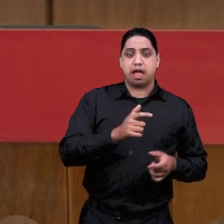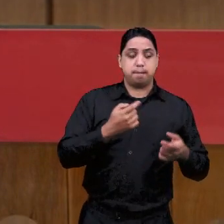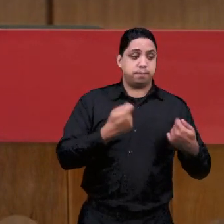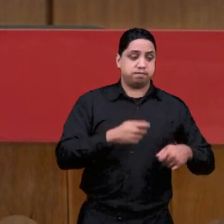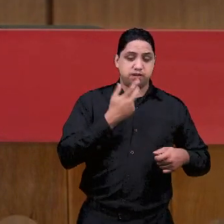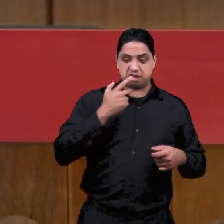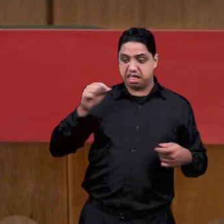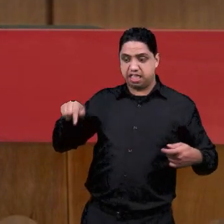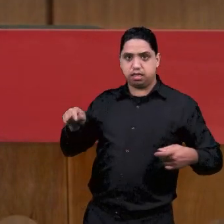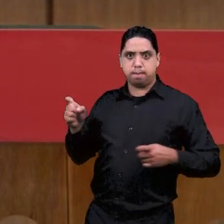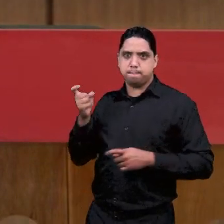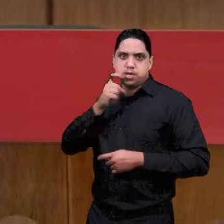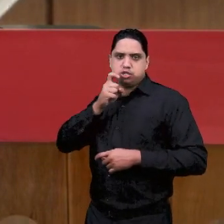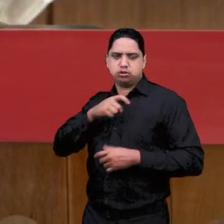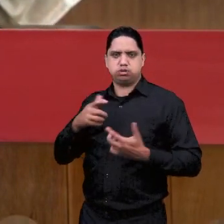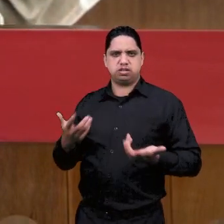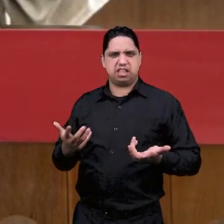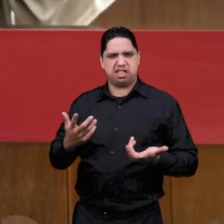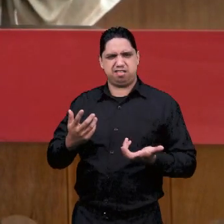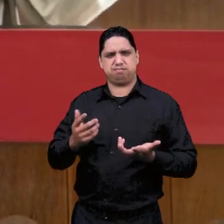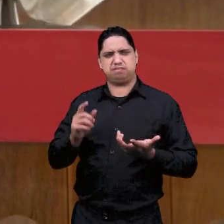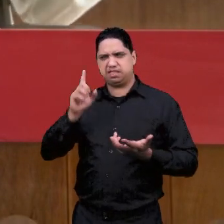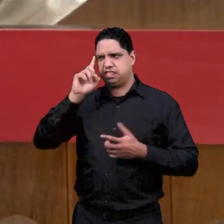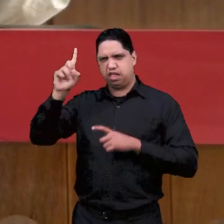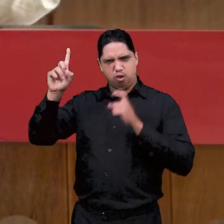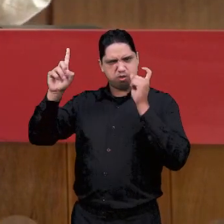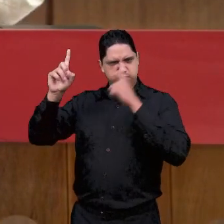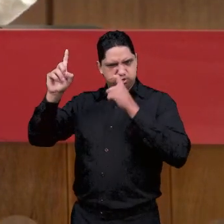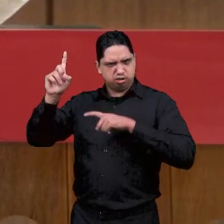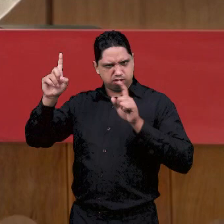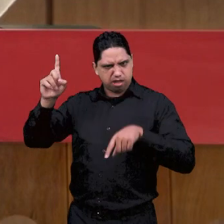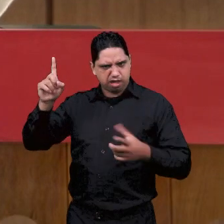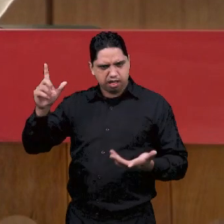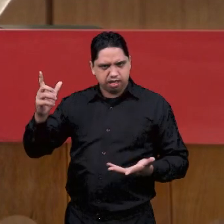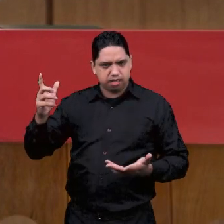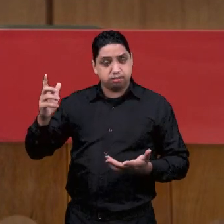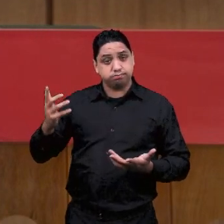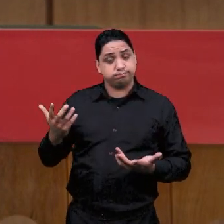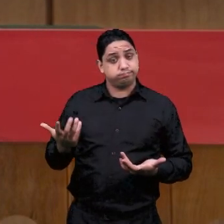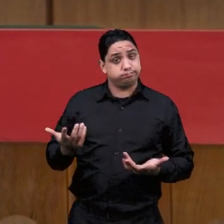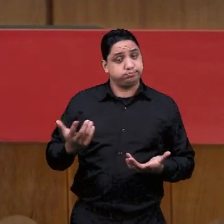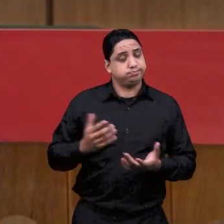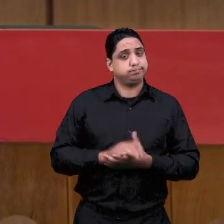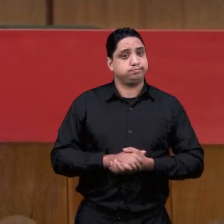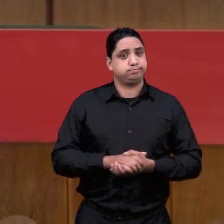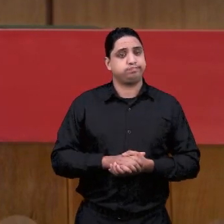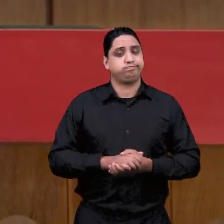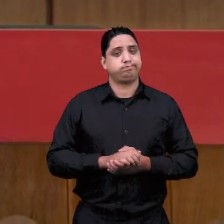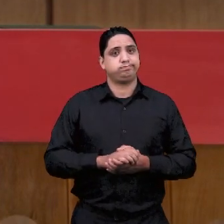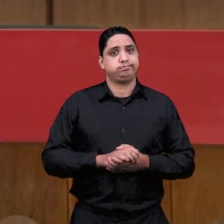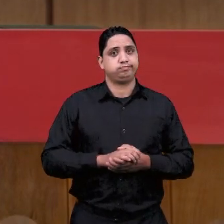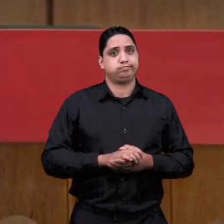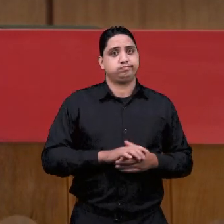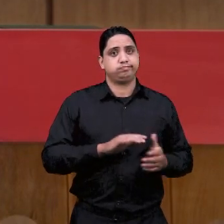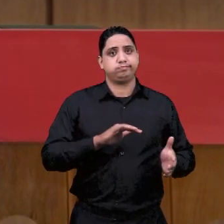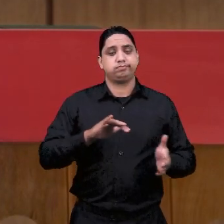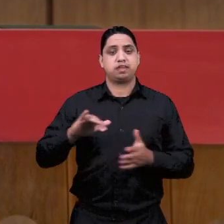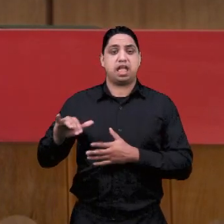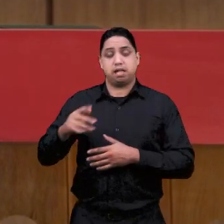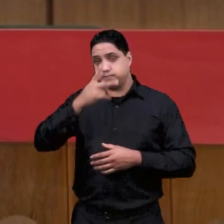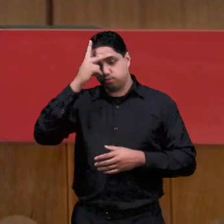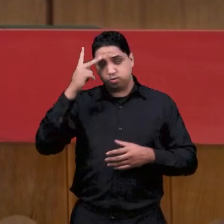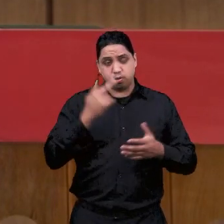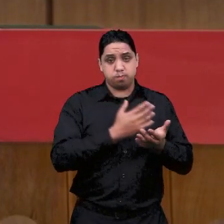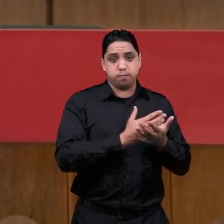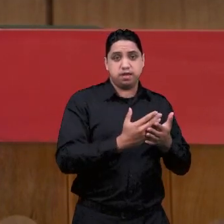un autre morceau ici. Maintenant, on va discuter le sujet sur Luther. Ah, Luther reste